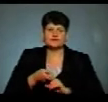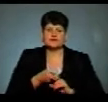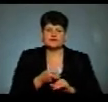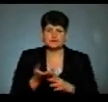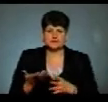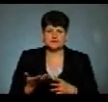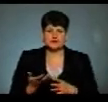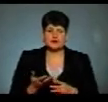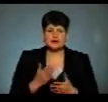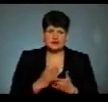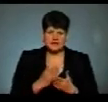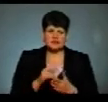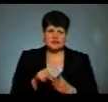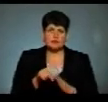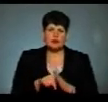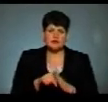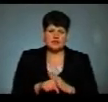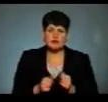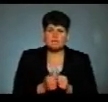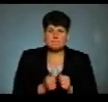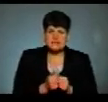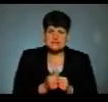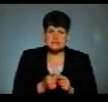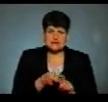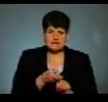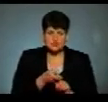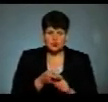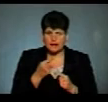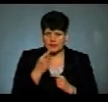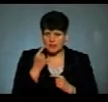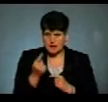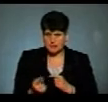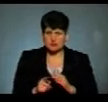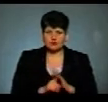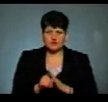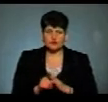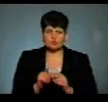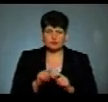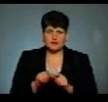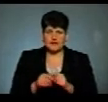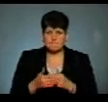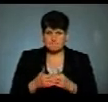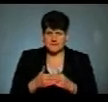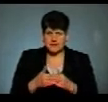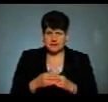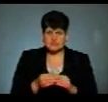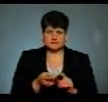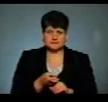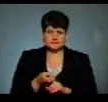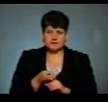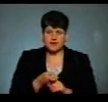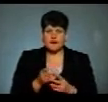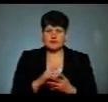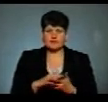В епідеміології є такі поняття – близькі контакти і дальні контакти. Спочатку ми обстежуємо близькі контакти, які були в безпосередньому контакті, а